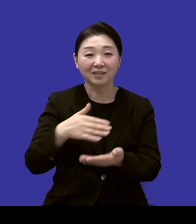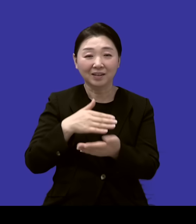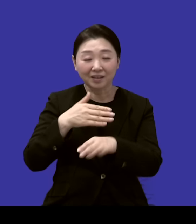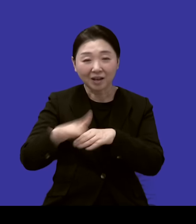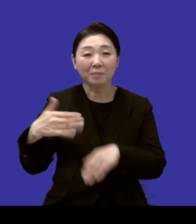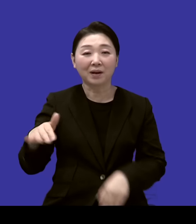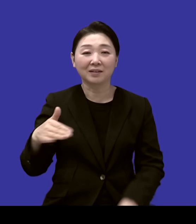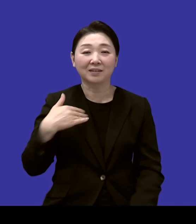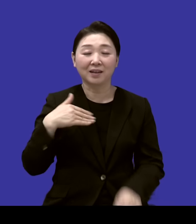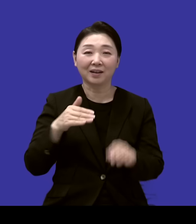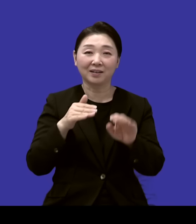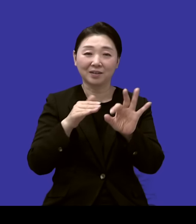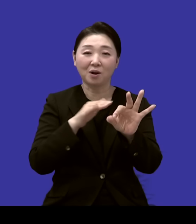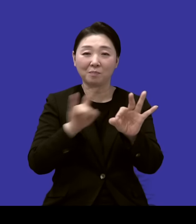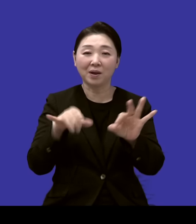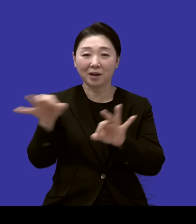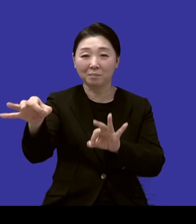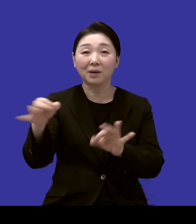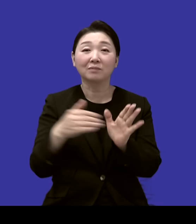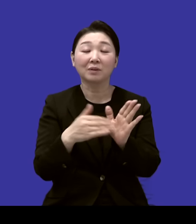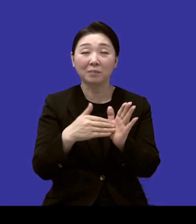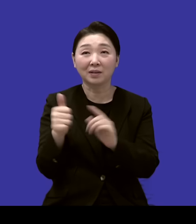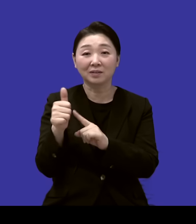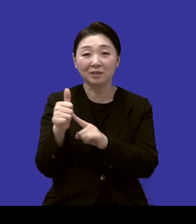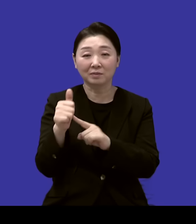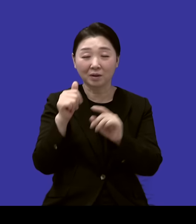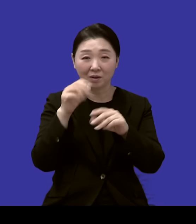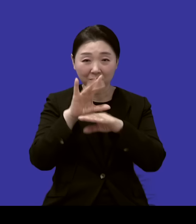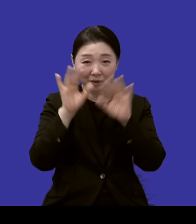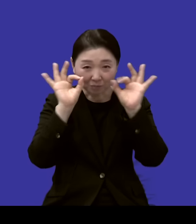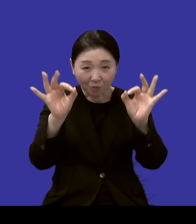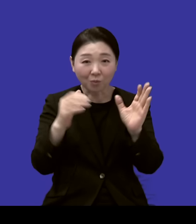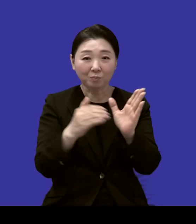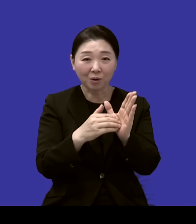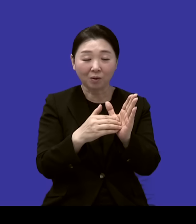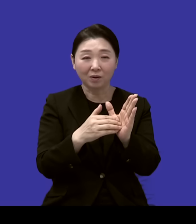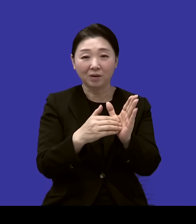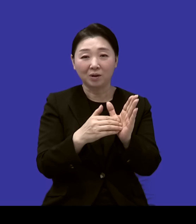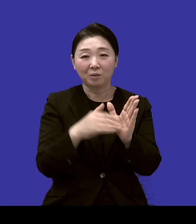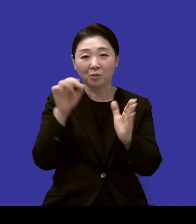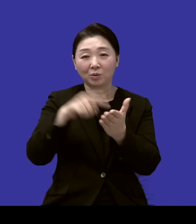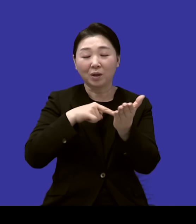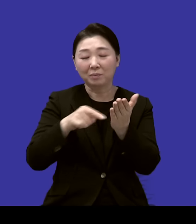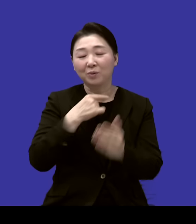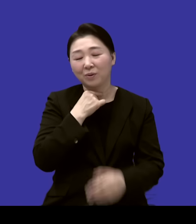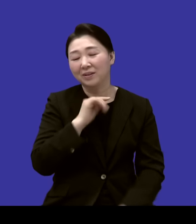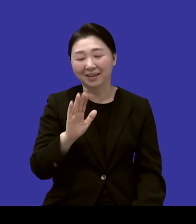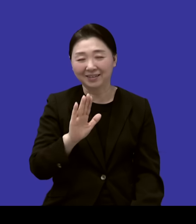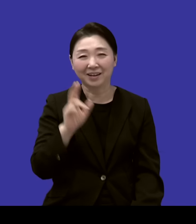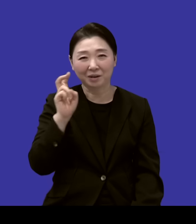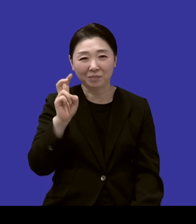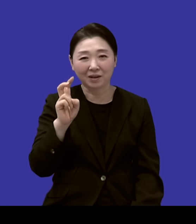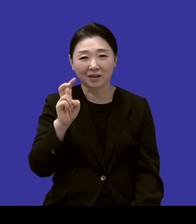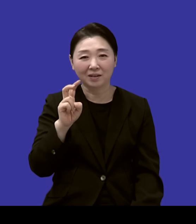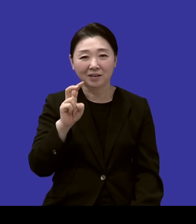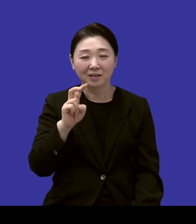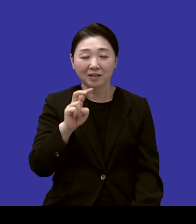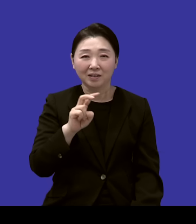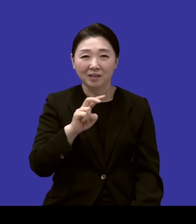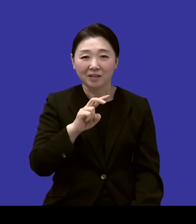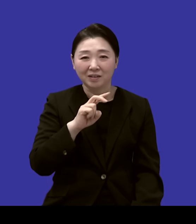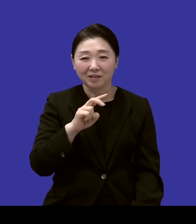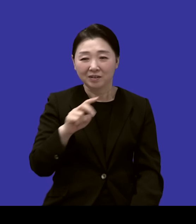제가 10배로 갚겠다고 했는데 네. 근데 제가 볼 때 그 네. 선생님께서 방송 보신다면 네. 그 선생님이 그 뭐 돈을 갚기를 원하시겠어요? 그 빚진 마음을